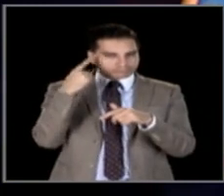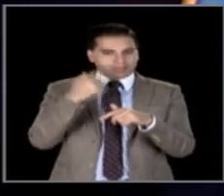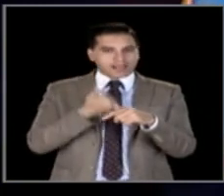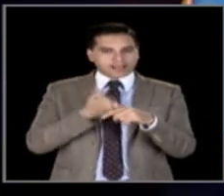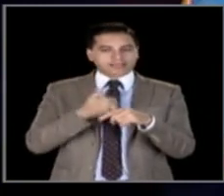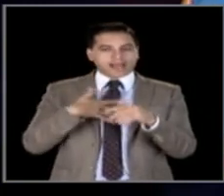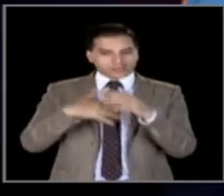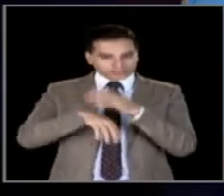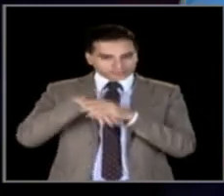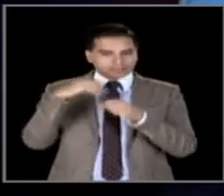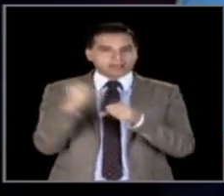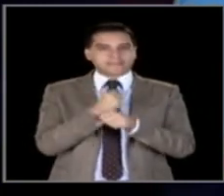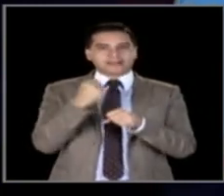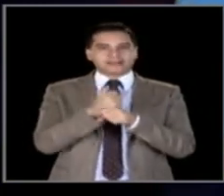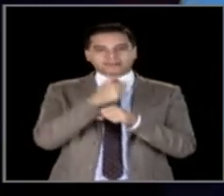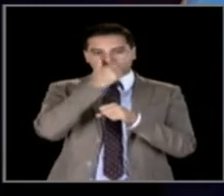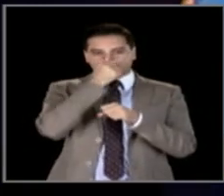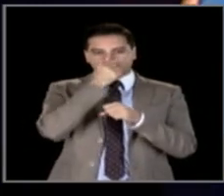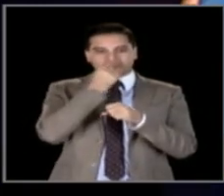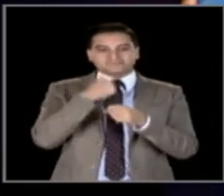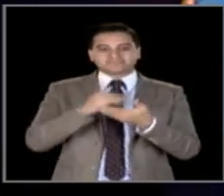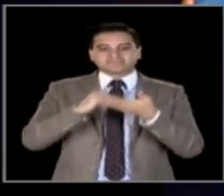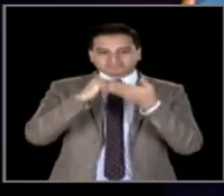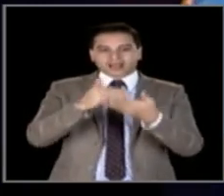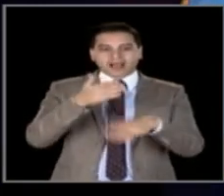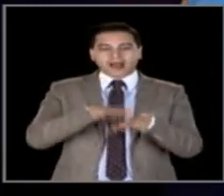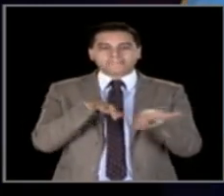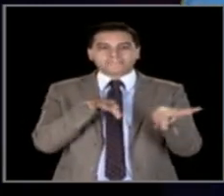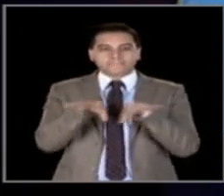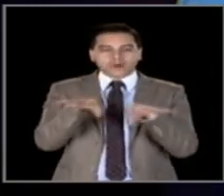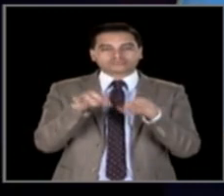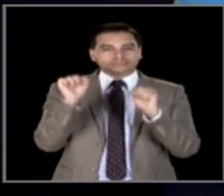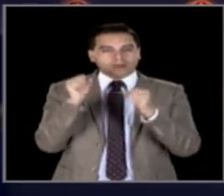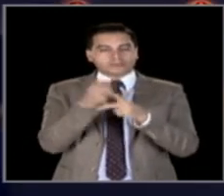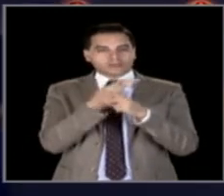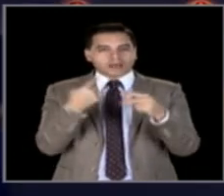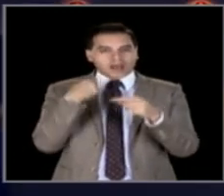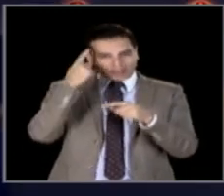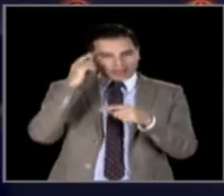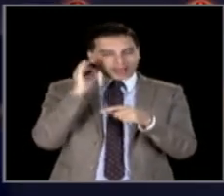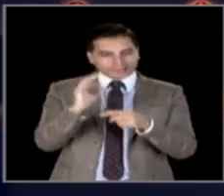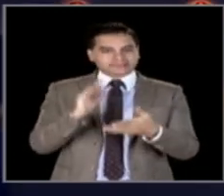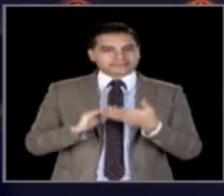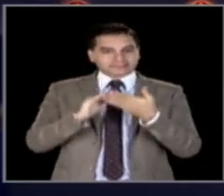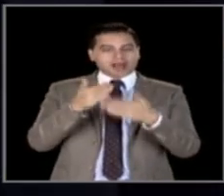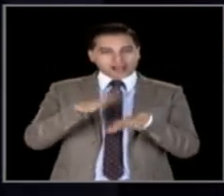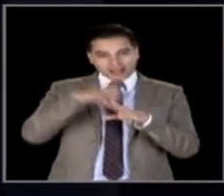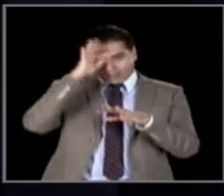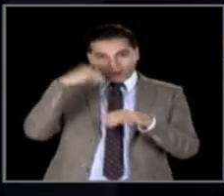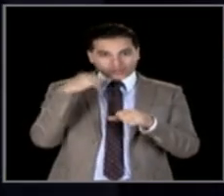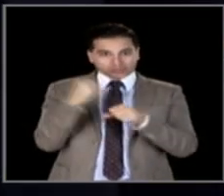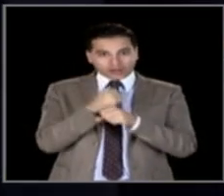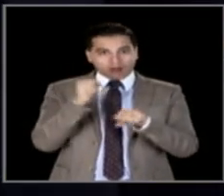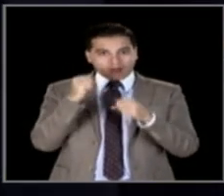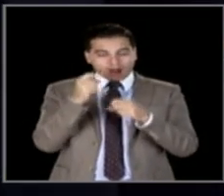في المجال ده، عايزة أساعد. فلو أنا اشتغلت مهندسة طاقة متجددة فأنا هقدر أساعد بلدي إن إحنا محتاجين